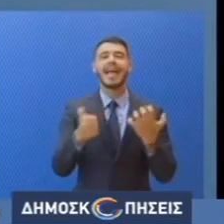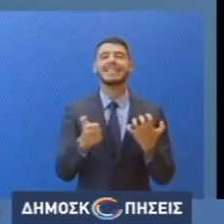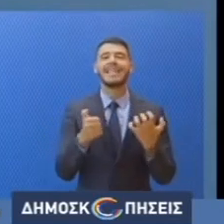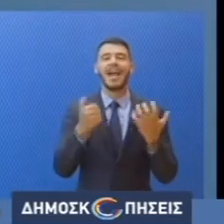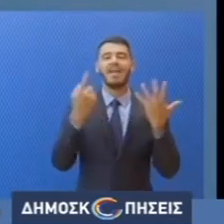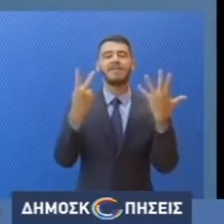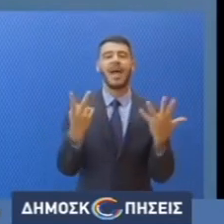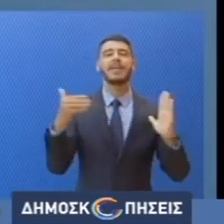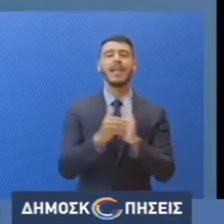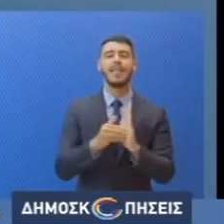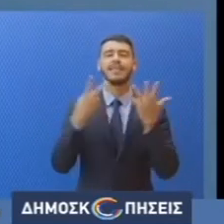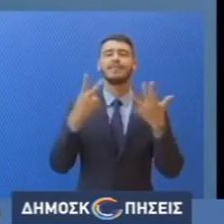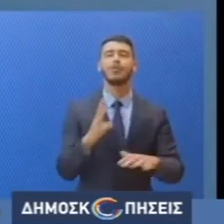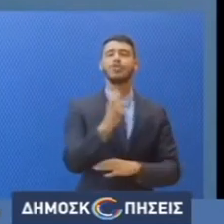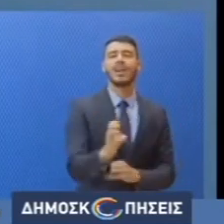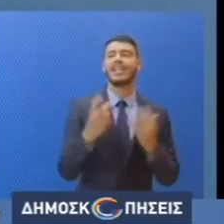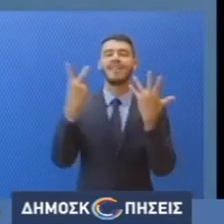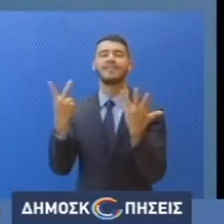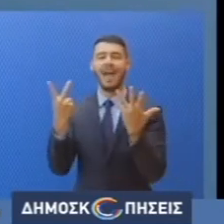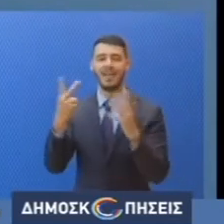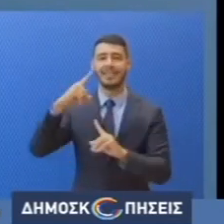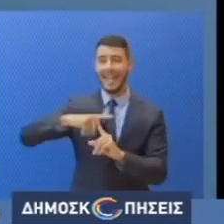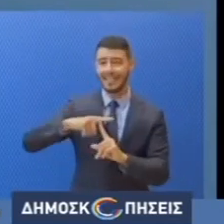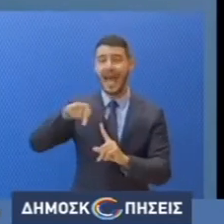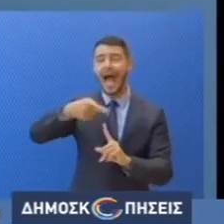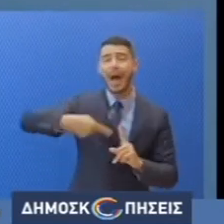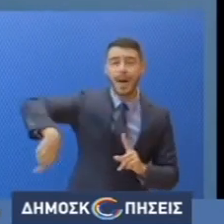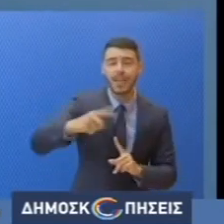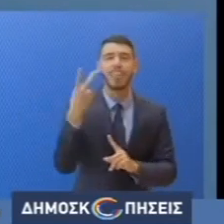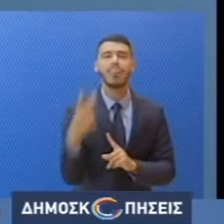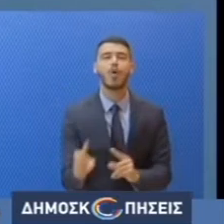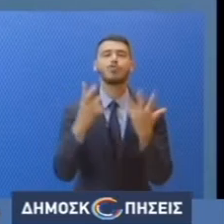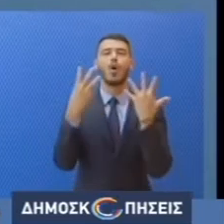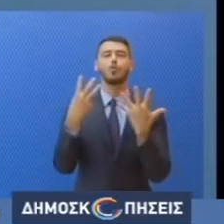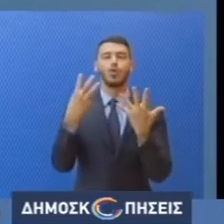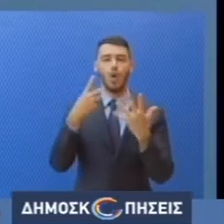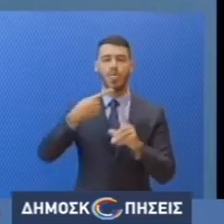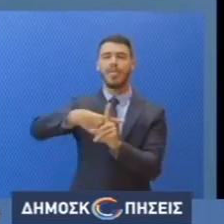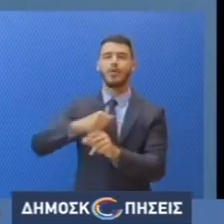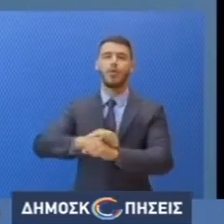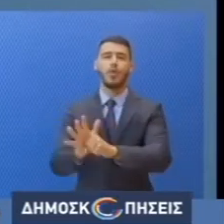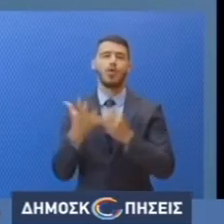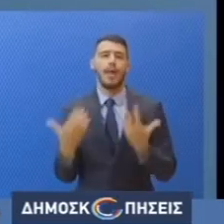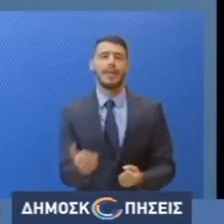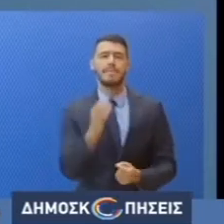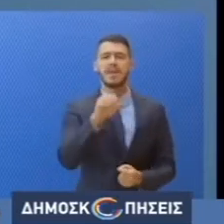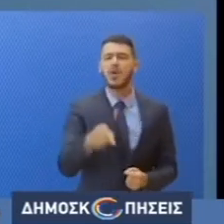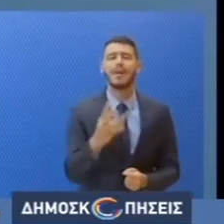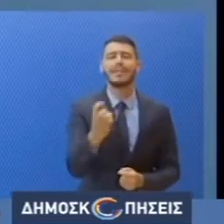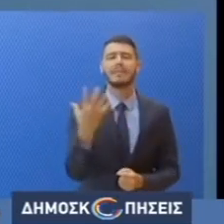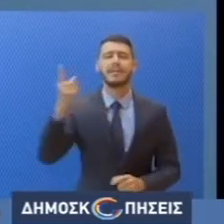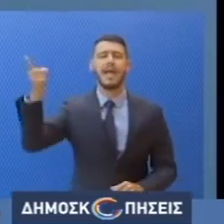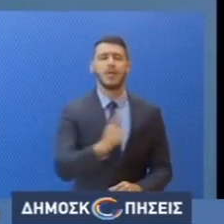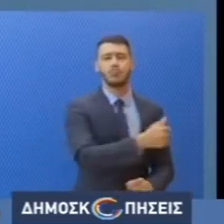67.797 τεστ, εκ των οποίων τα 218 ήταν θετικά, ποσοστό μόλις 0,35%. Όμως, τα